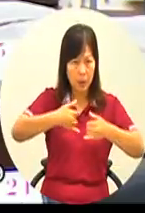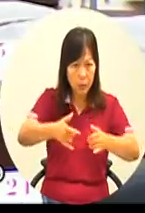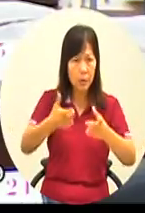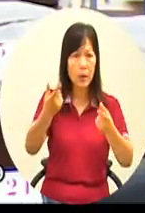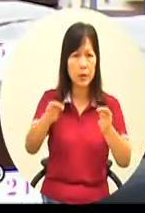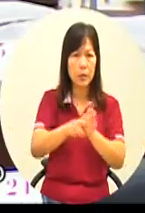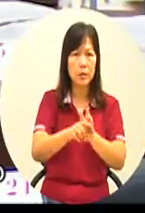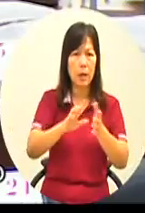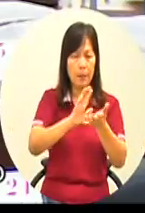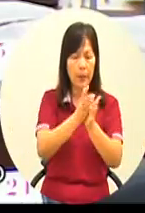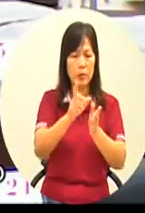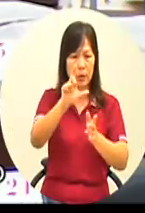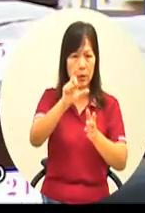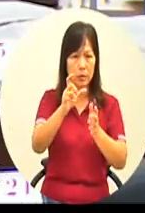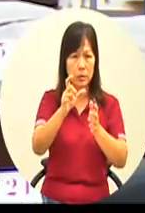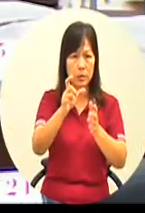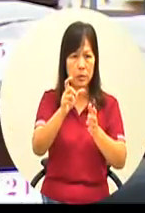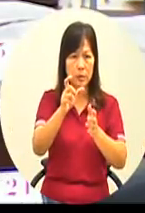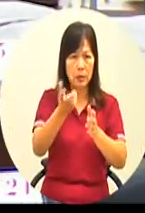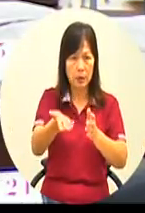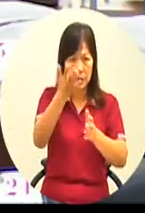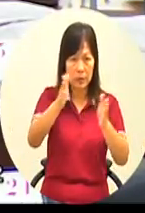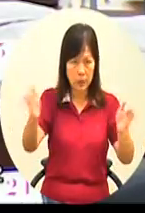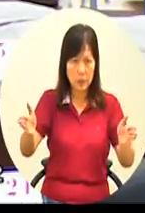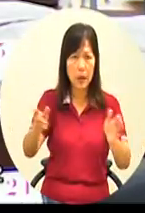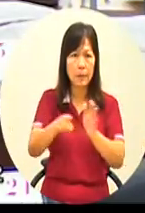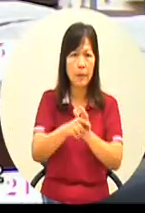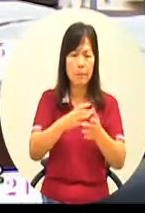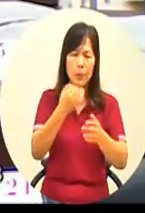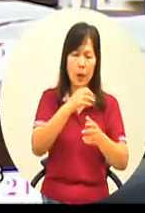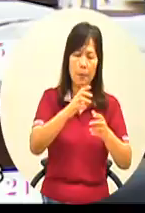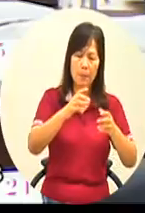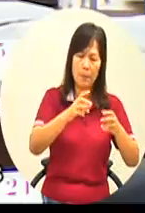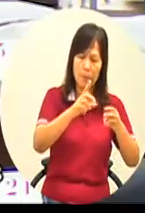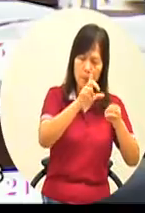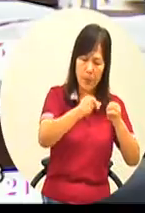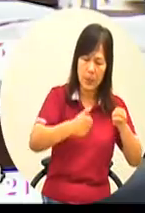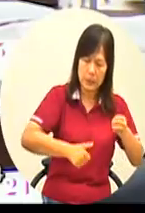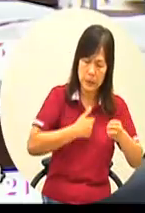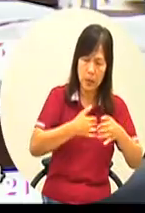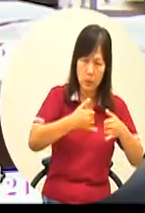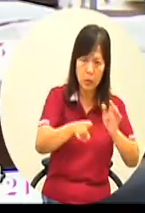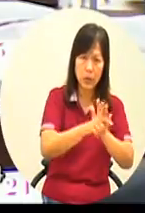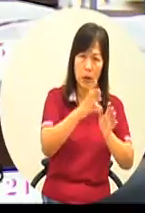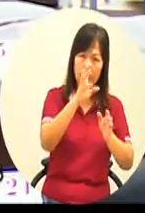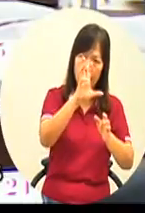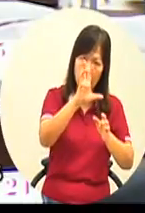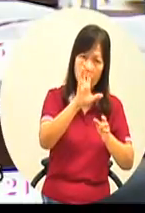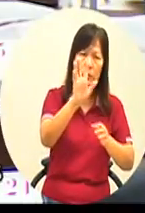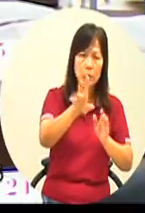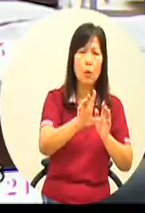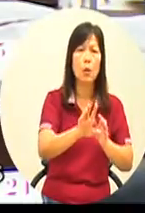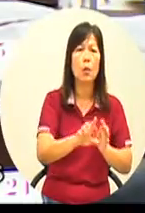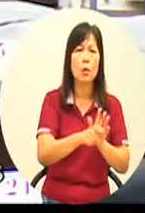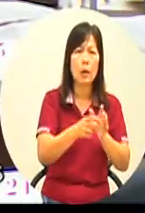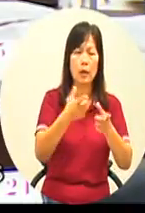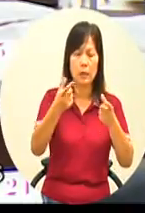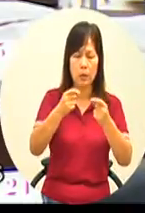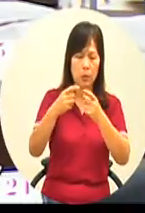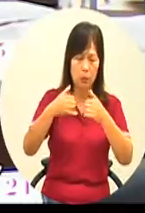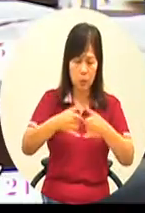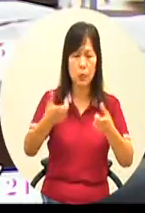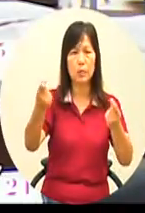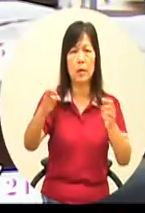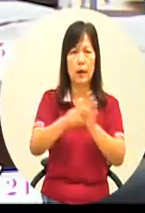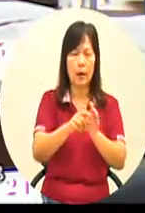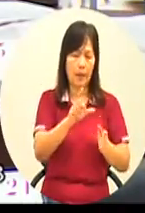都是有六十米以上哦。我靠，明城四路应该是有八十米哦。好，在逢甲路又是同一条路，又